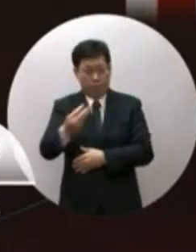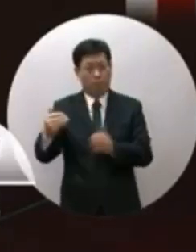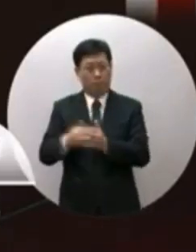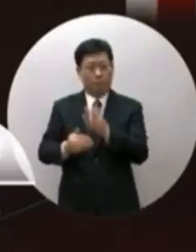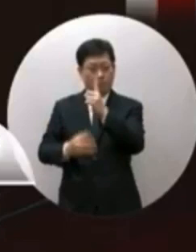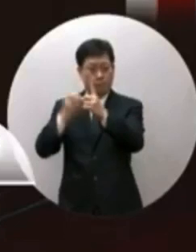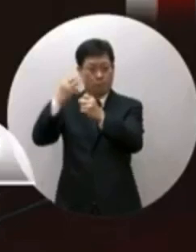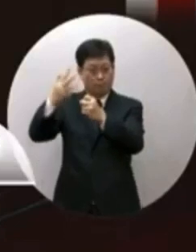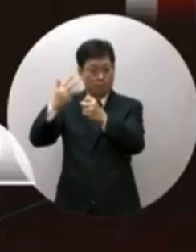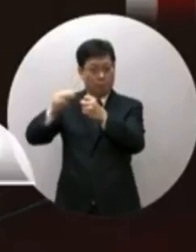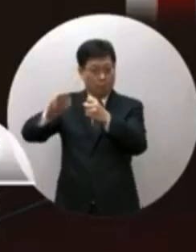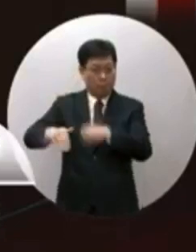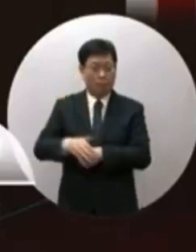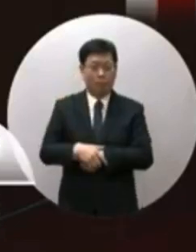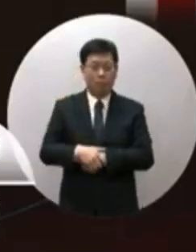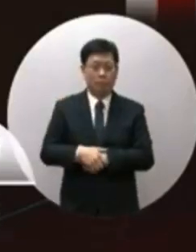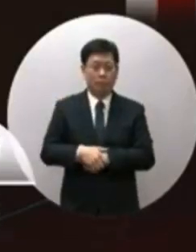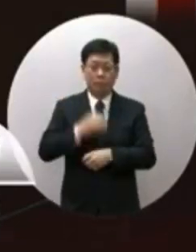至108年底